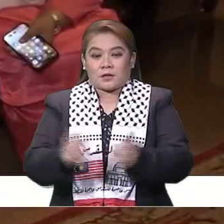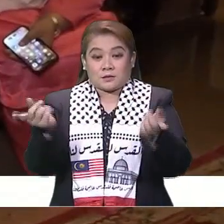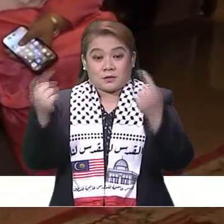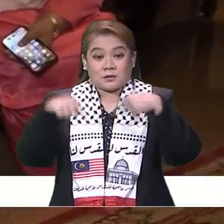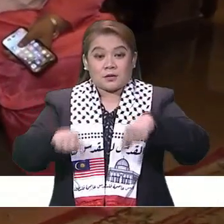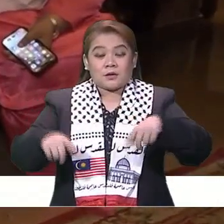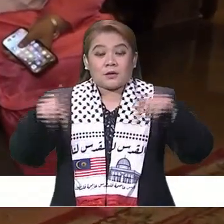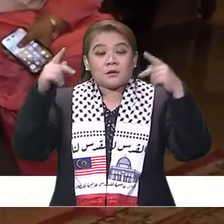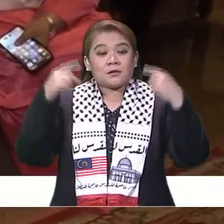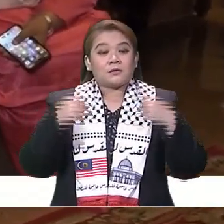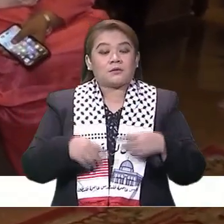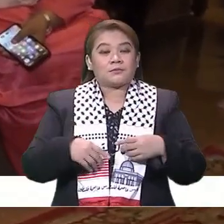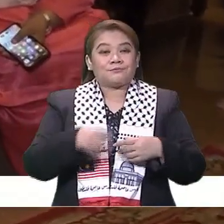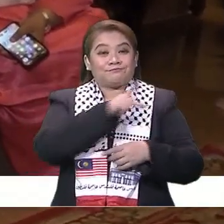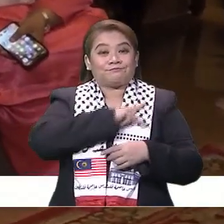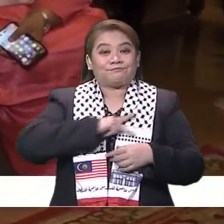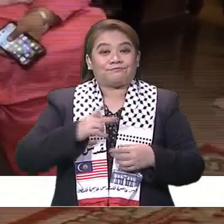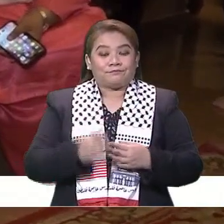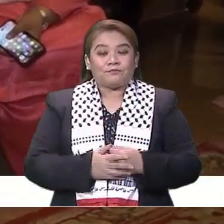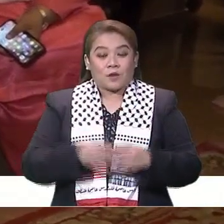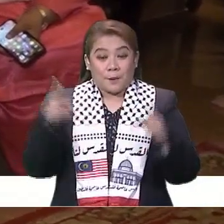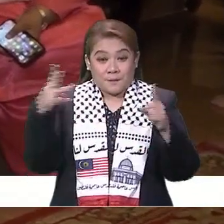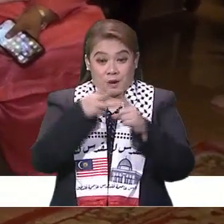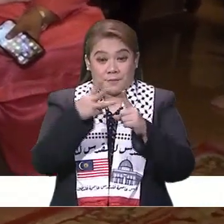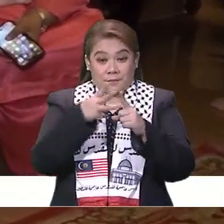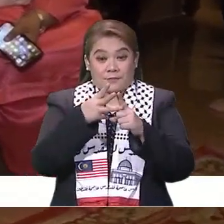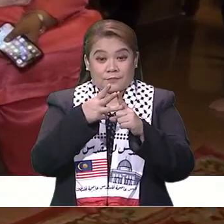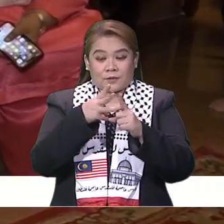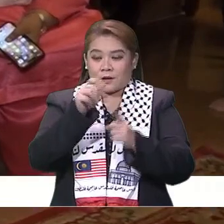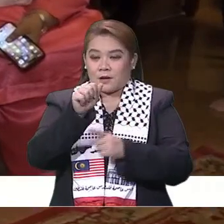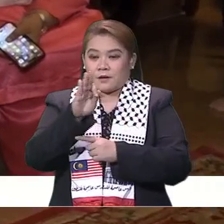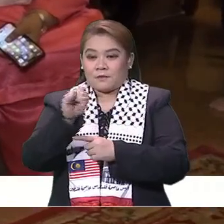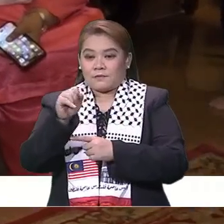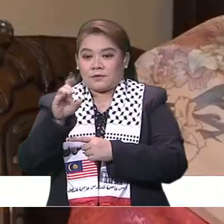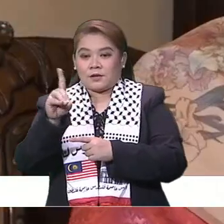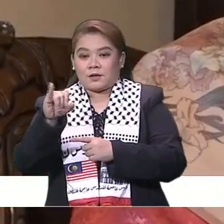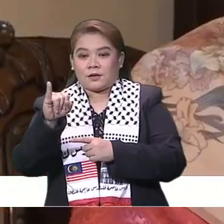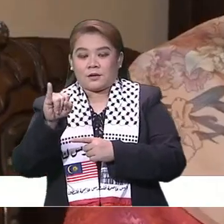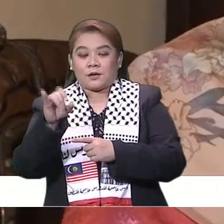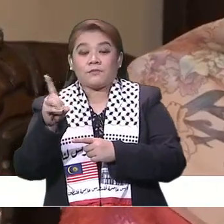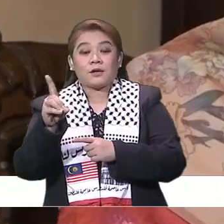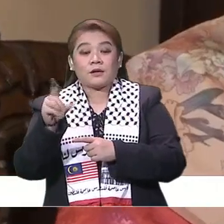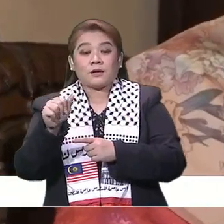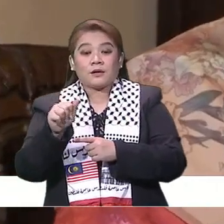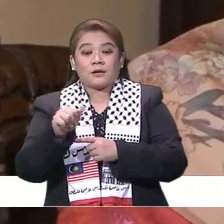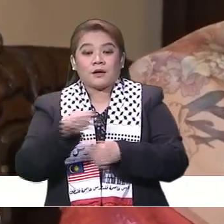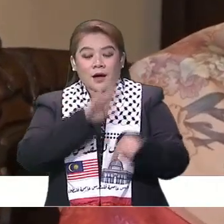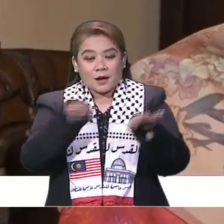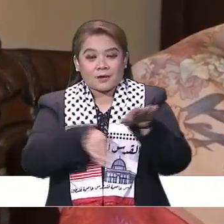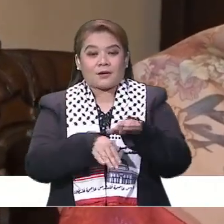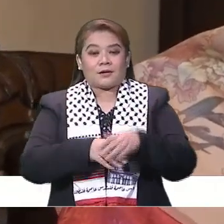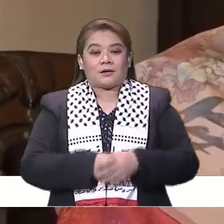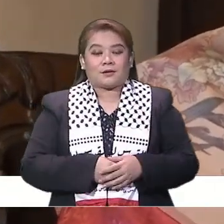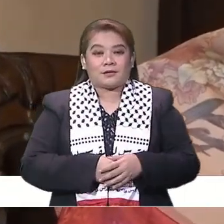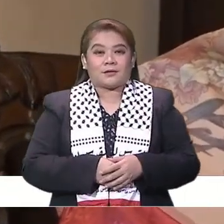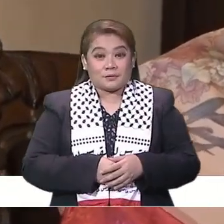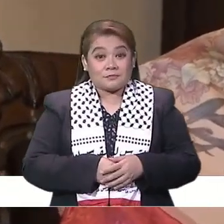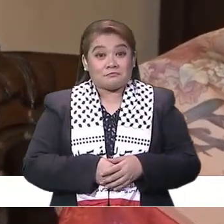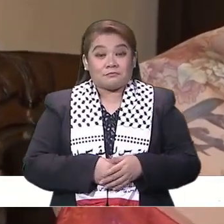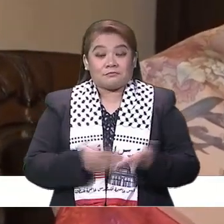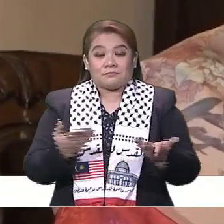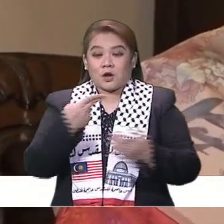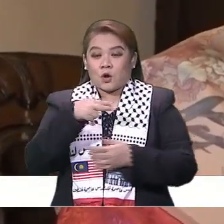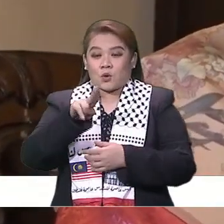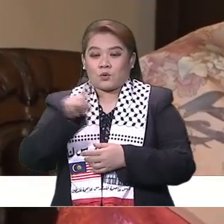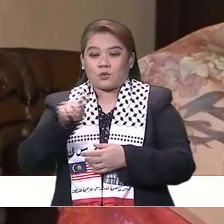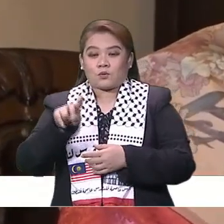Eksekutif Pertubuhan Berita Nasional Malaysia atau bernama Nurul Afidah Kamaluddin yang juga adik kepada Allahyarham. Tambah